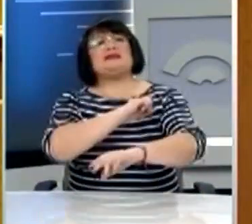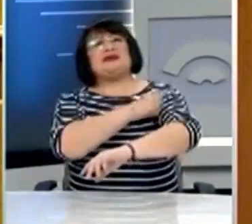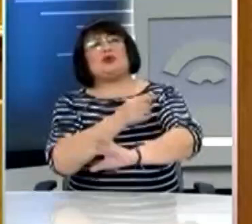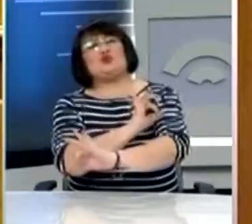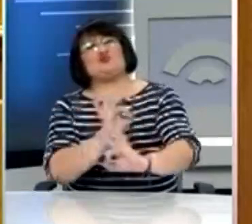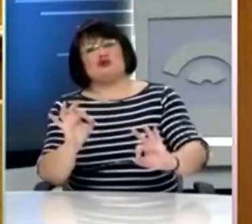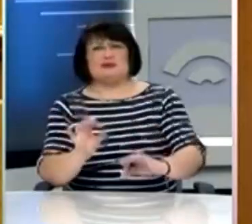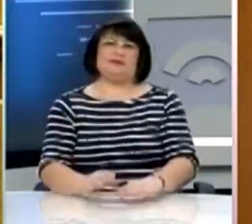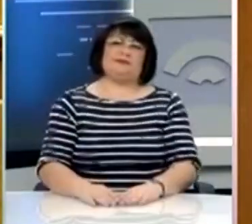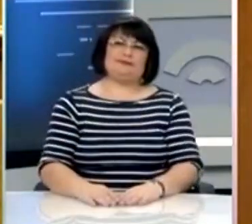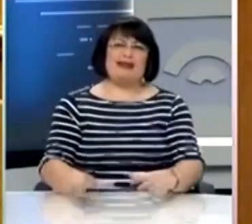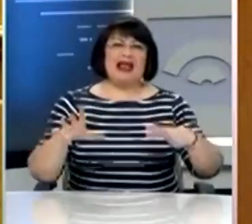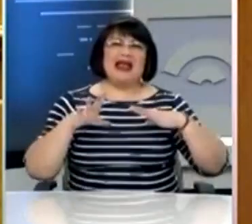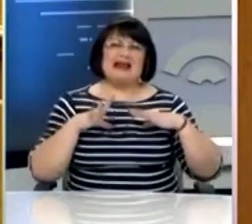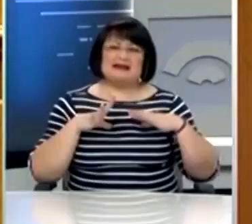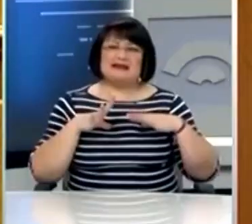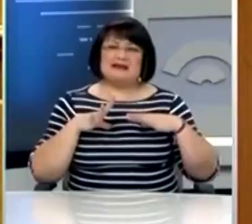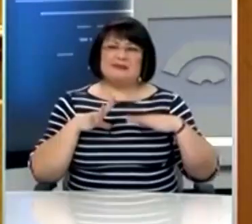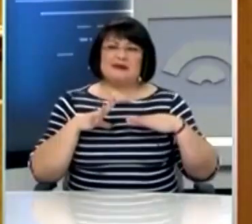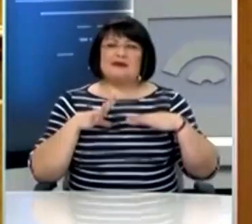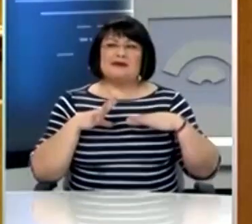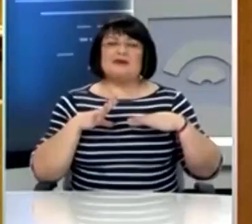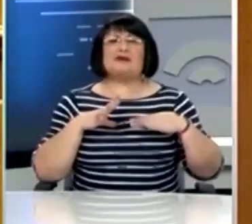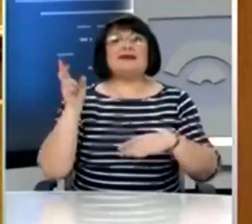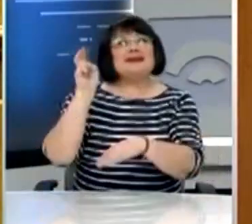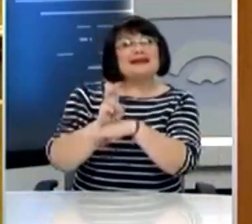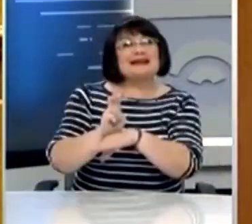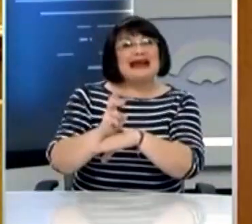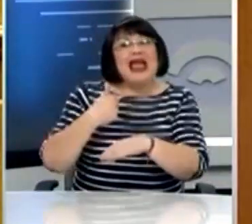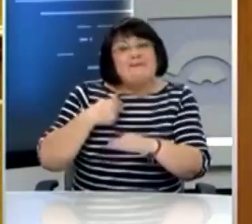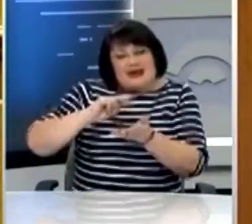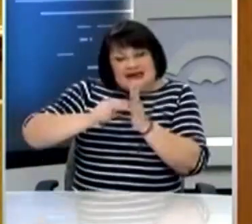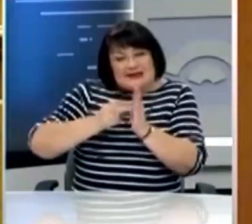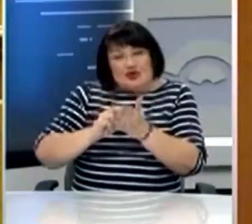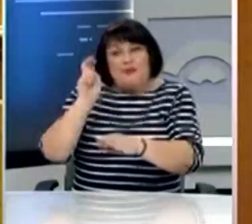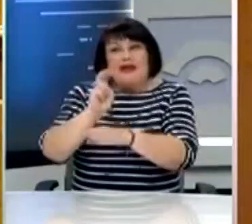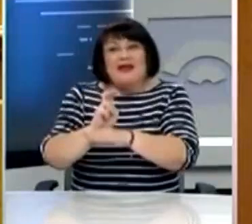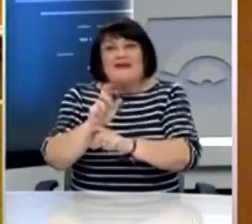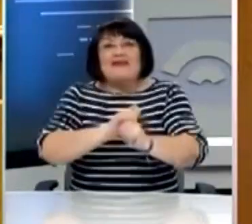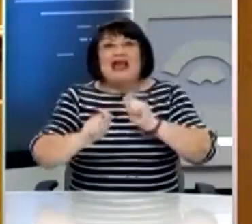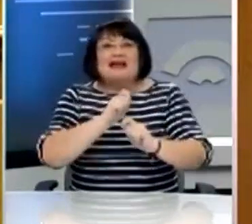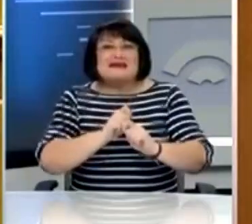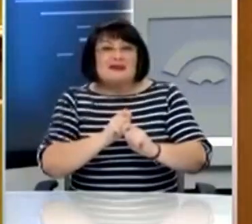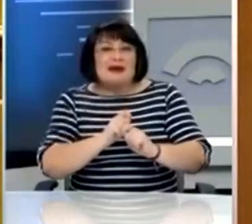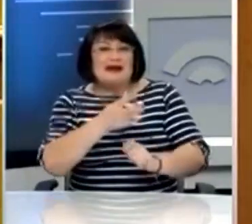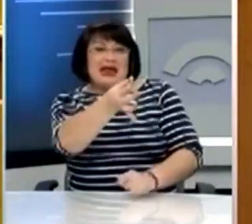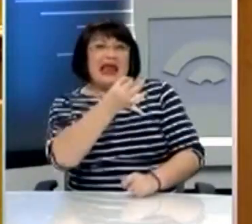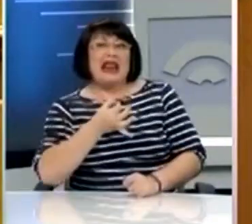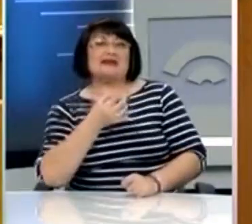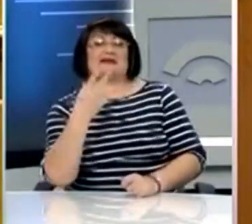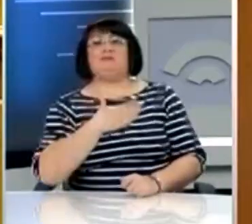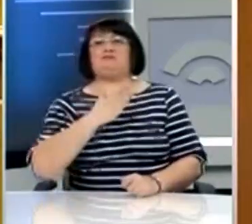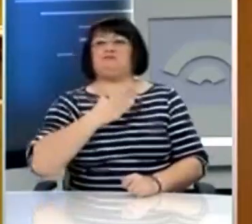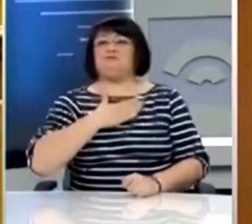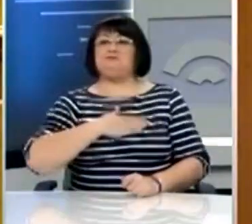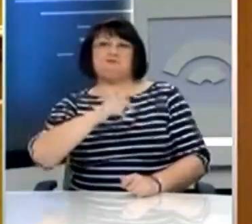δείξατε, βεβαίως, στο να μοιράζετε το δημοσιονομικό περιθώριο που εμείς δημιουργήσαμε και να μας λέτε από πάνω ότι και δικό σας έργο. Από τον